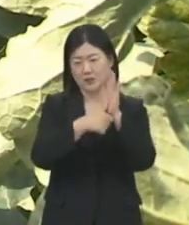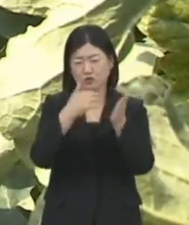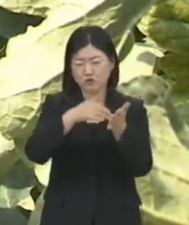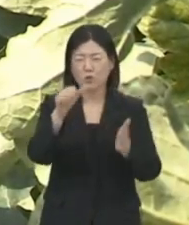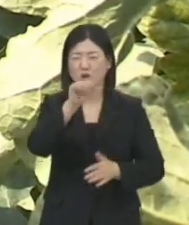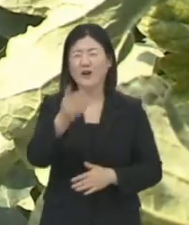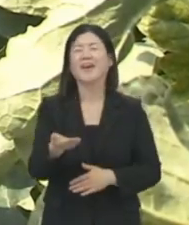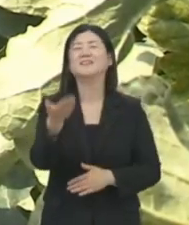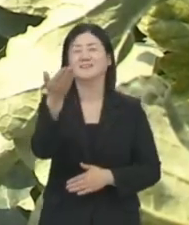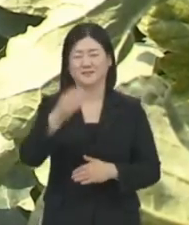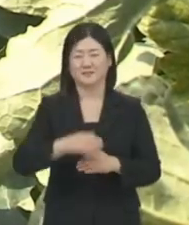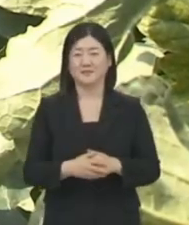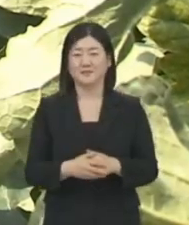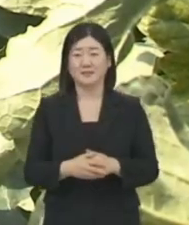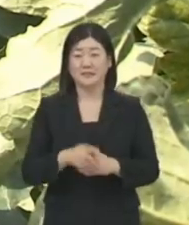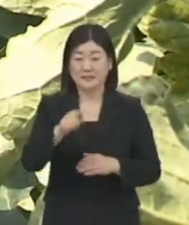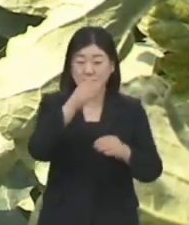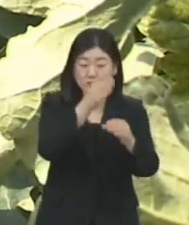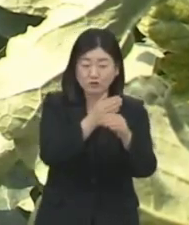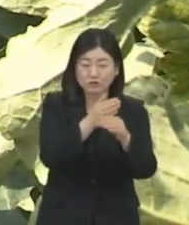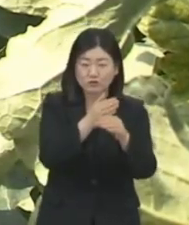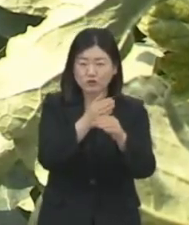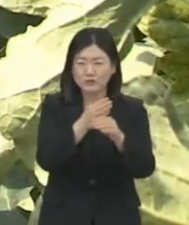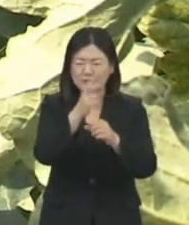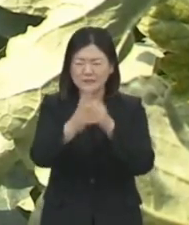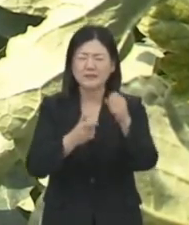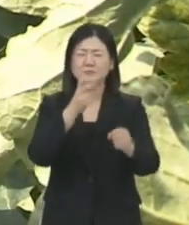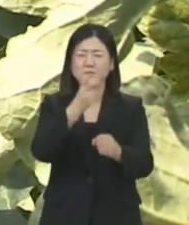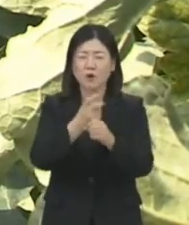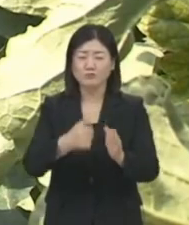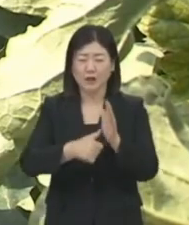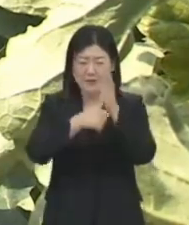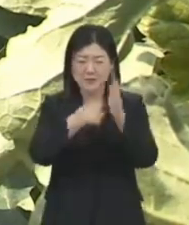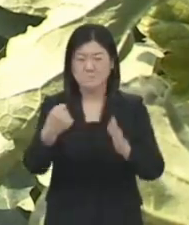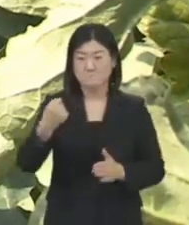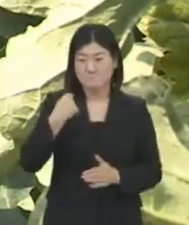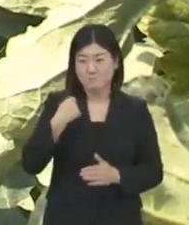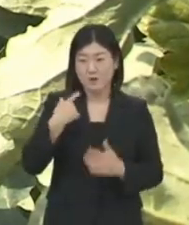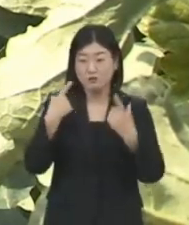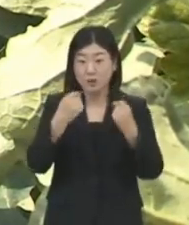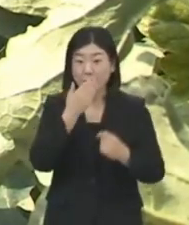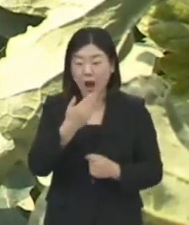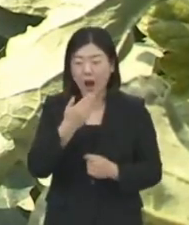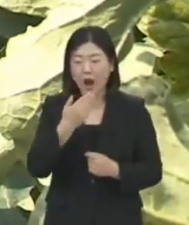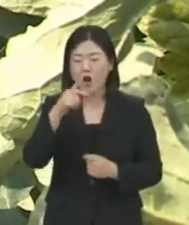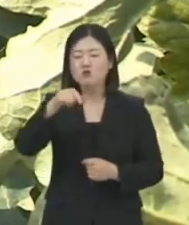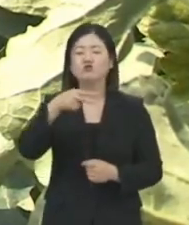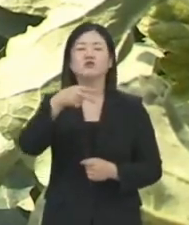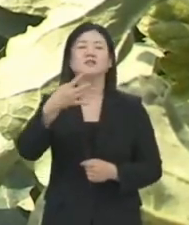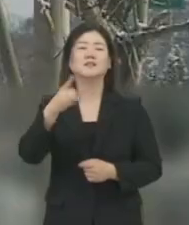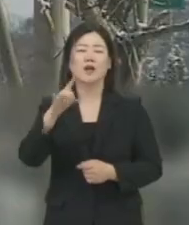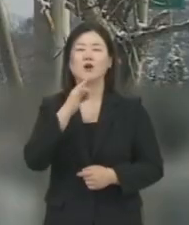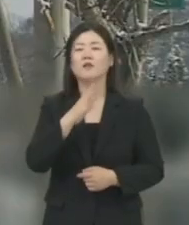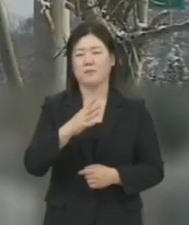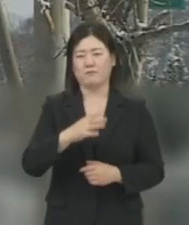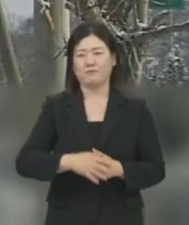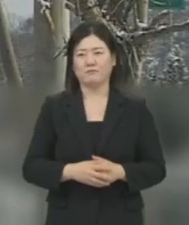5천여 개에 달하고 있습니다. 그중에서도 20년간 브랜드 파워를 유지한 것은 굿드레가